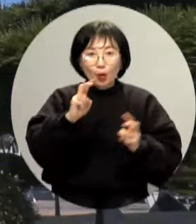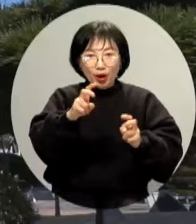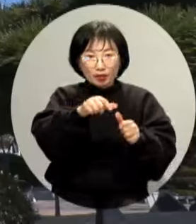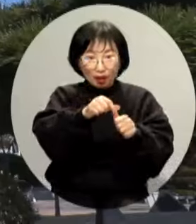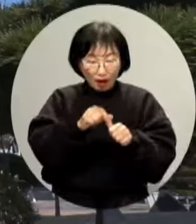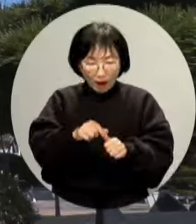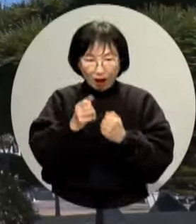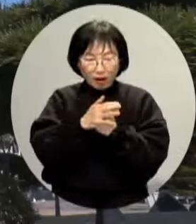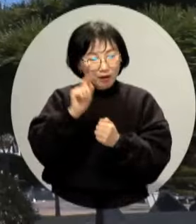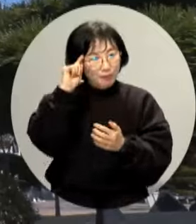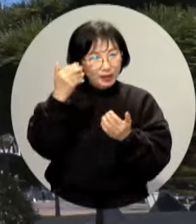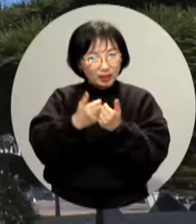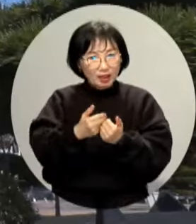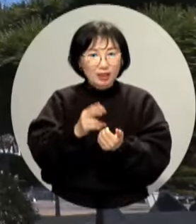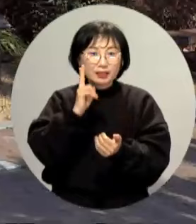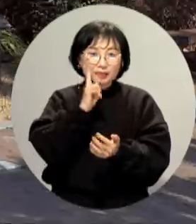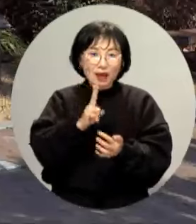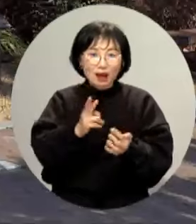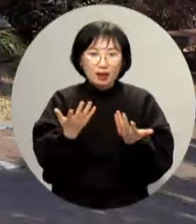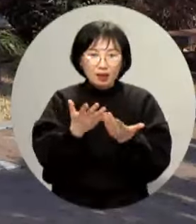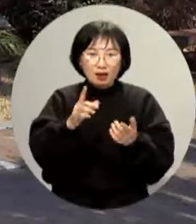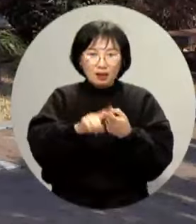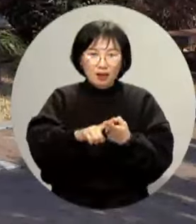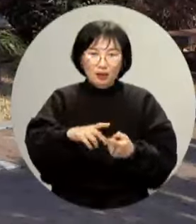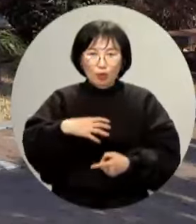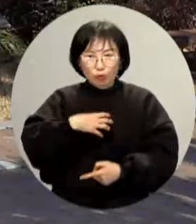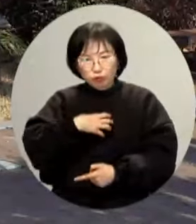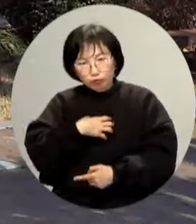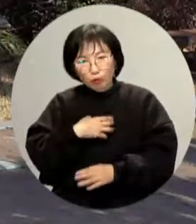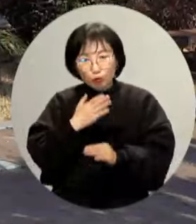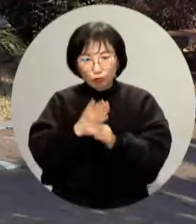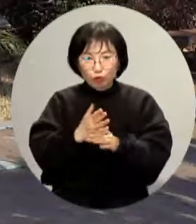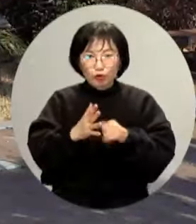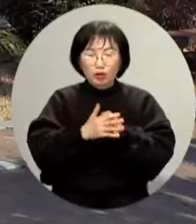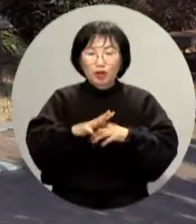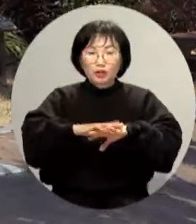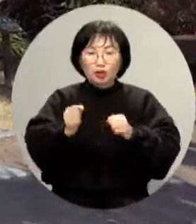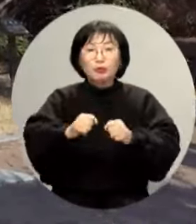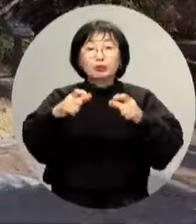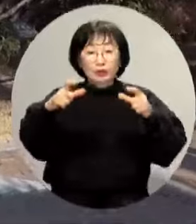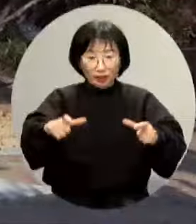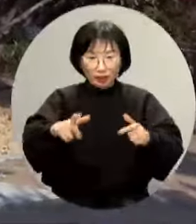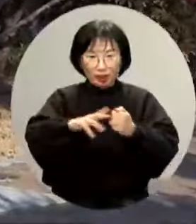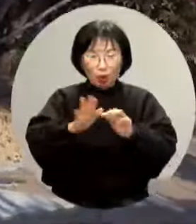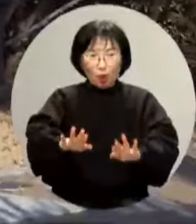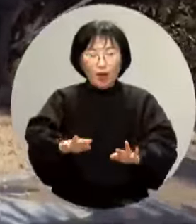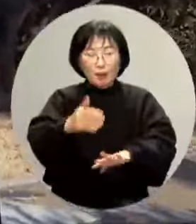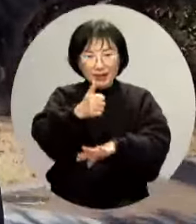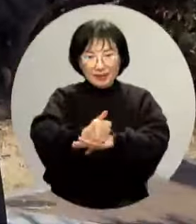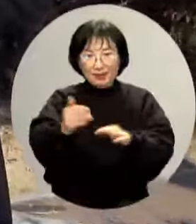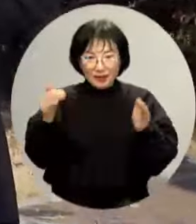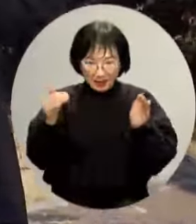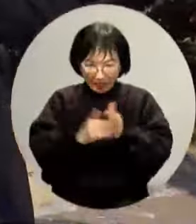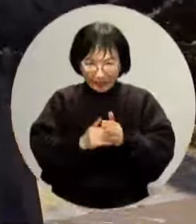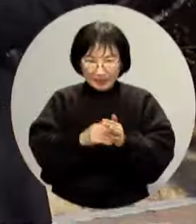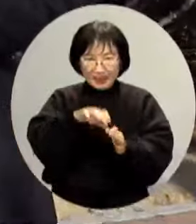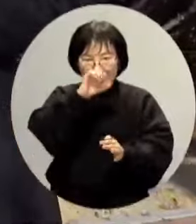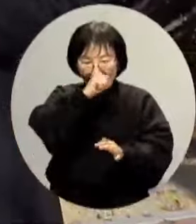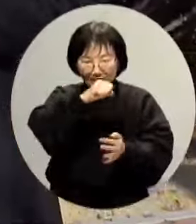성과와 반대로 심각한 인력 가뭄이 우려되고 있는 가운데 전북자치도는 올해 말까지 인력과 예산